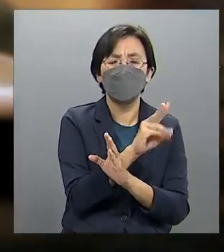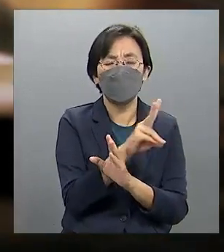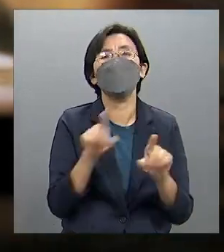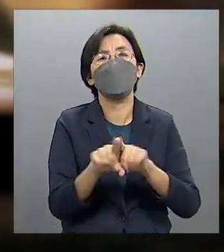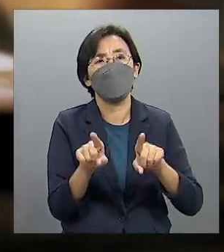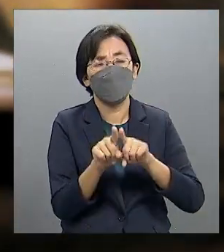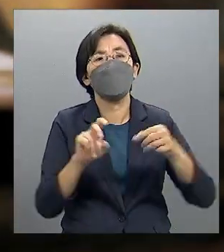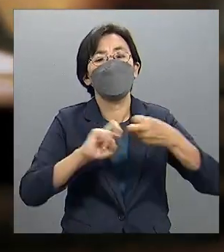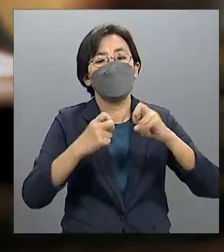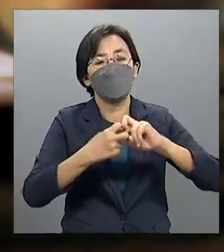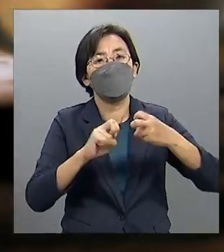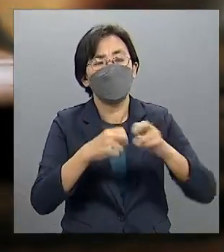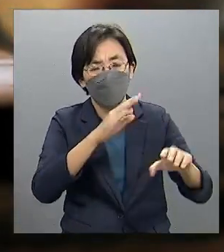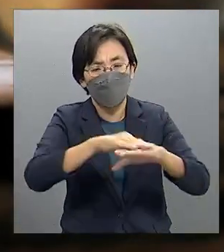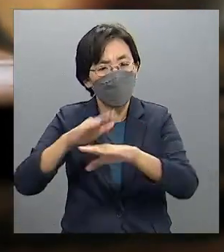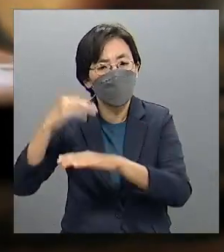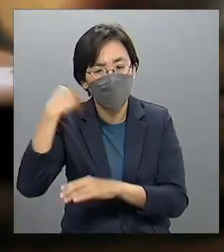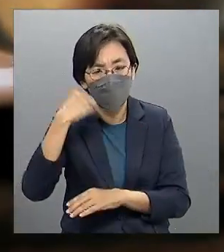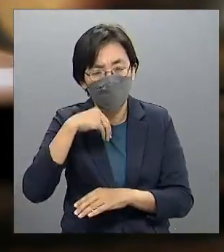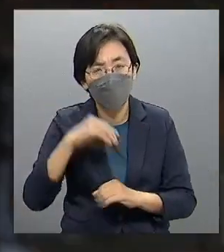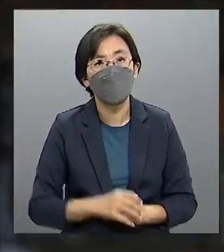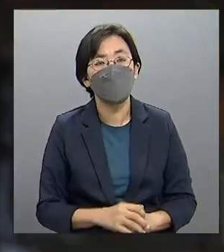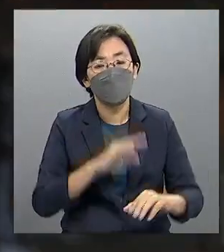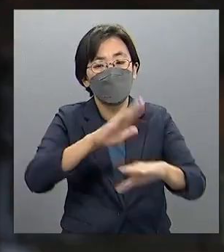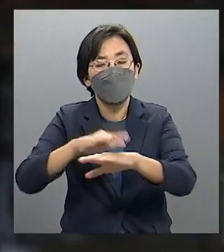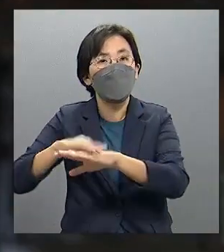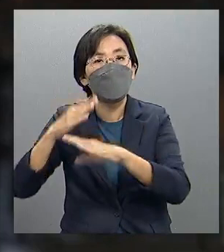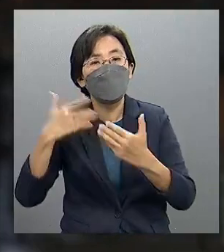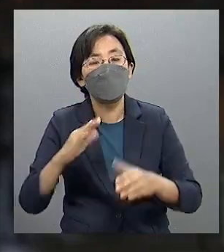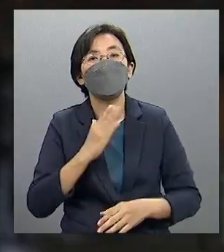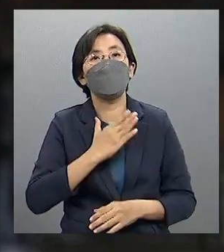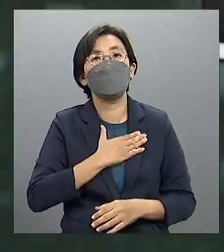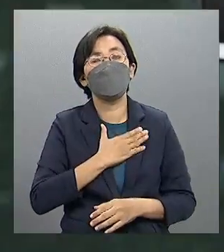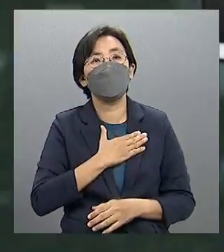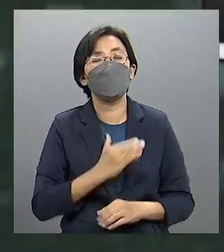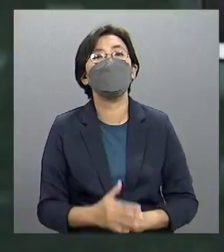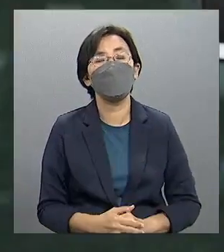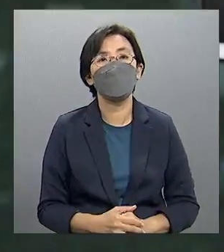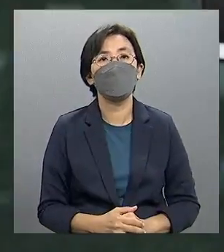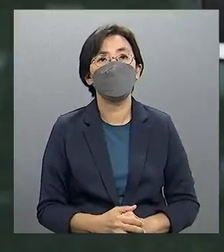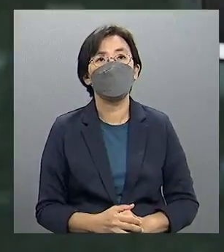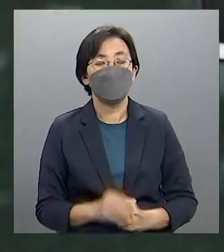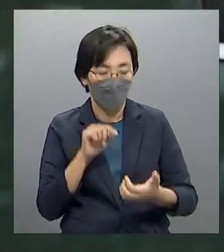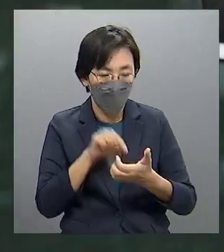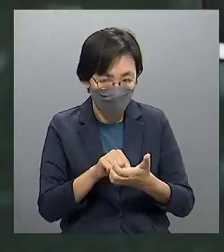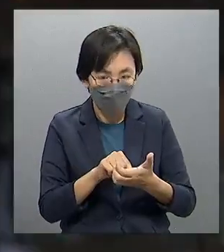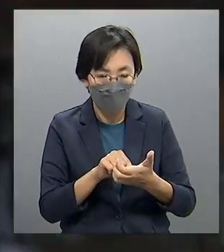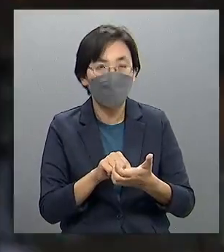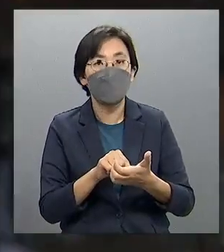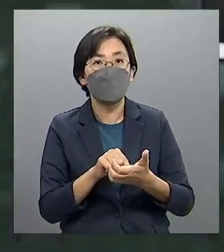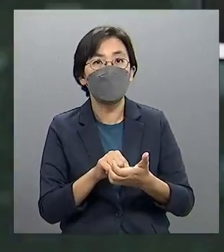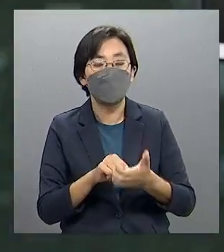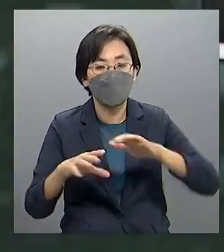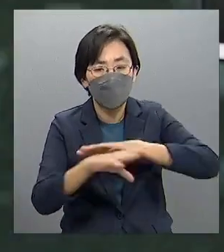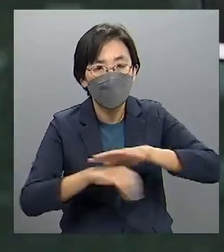เตือนกันออกมานะฮะแต่สุดท้ายในทางเทคนิคต้องเรียนอย่างนี้ก่อนว่าประเทศที่ว่ากดลับแล้วโดนแฮกเลยไ